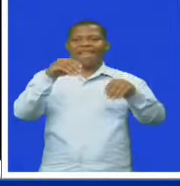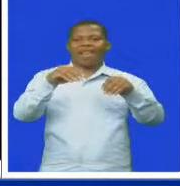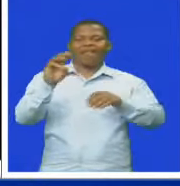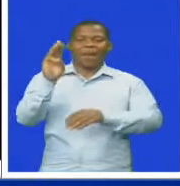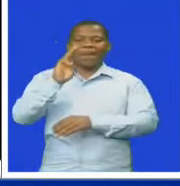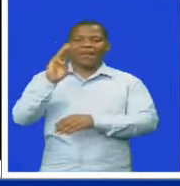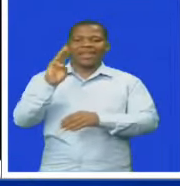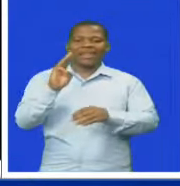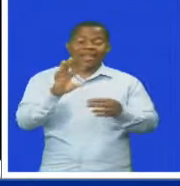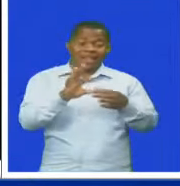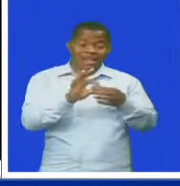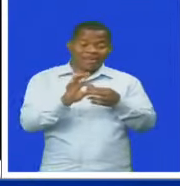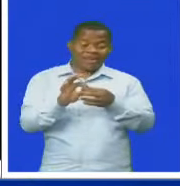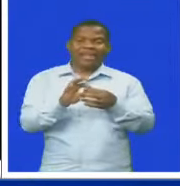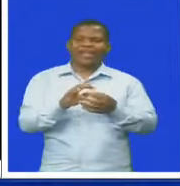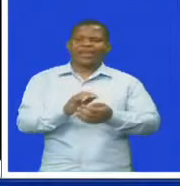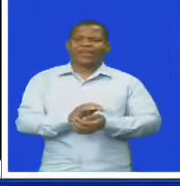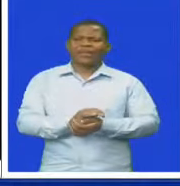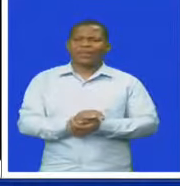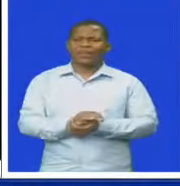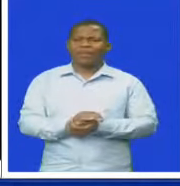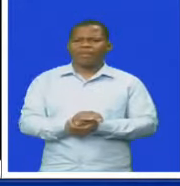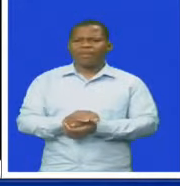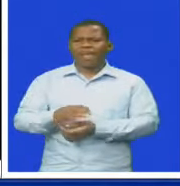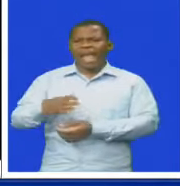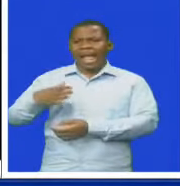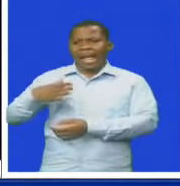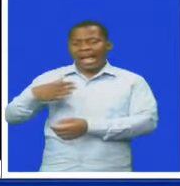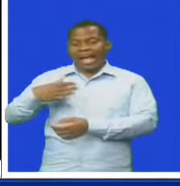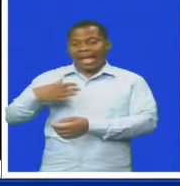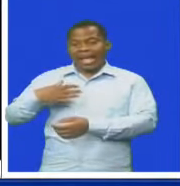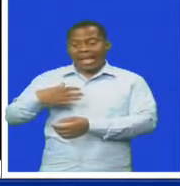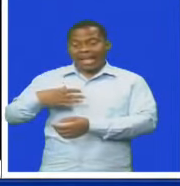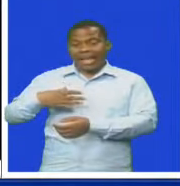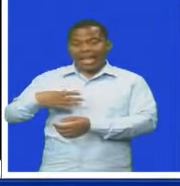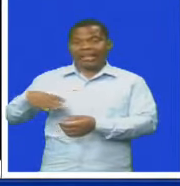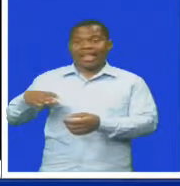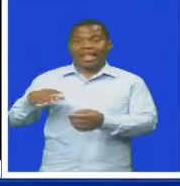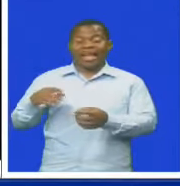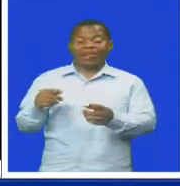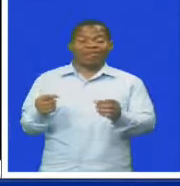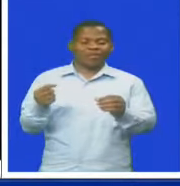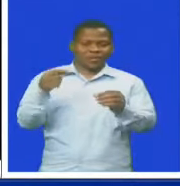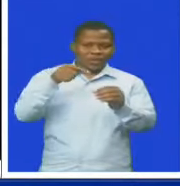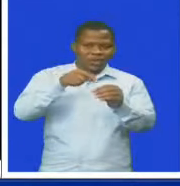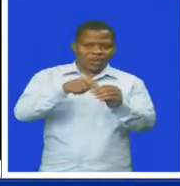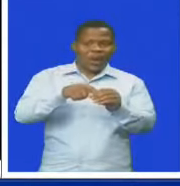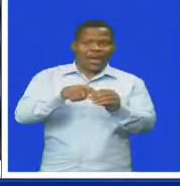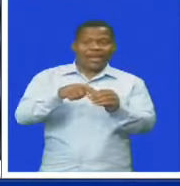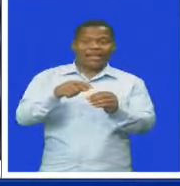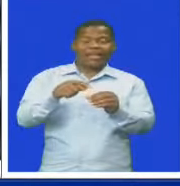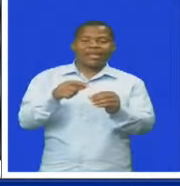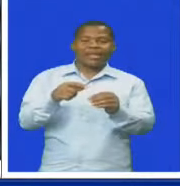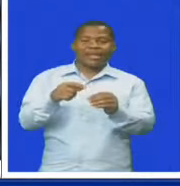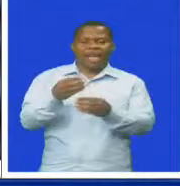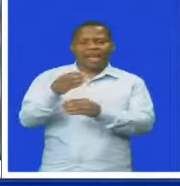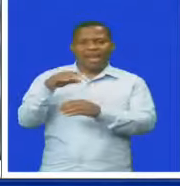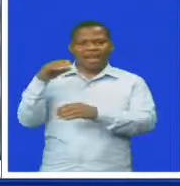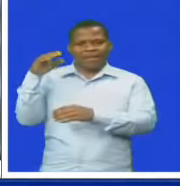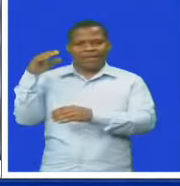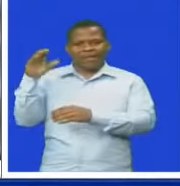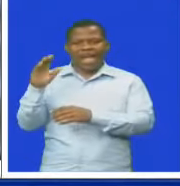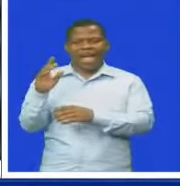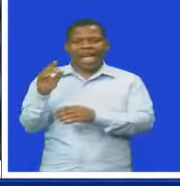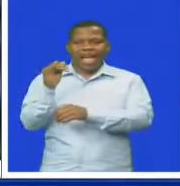ungenela lolukhetho bafaka ekhathi mangameli wenhlangano yebhola eveni laseIvory Coast Jacques Anoma. Kanzi